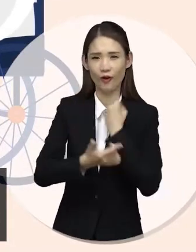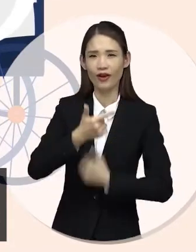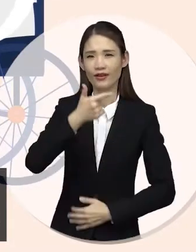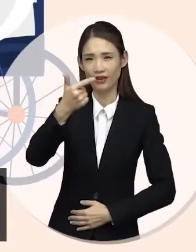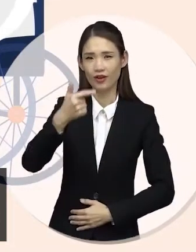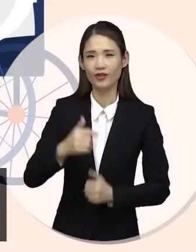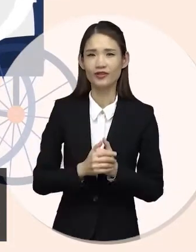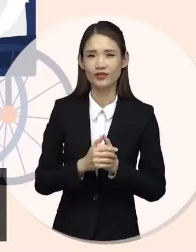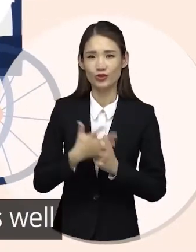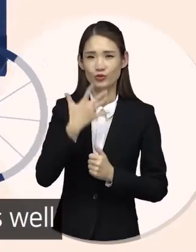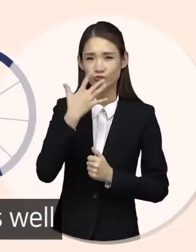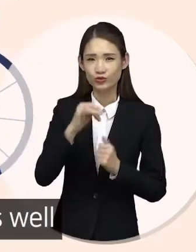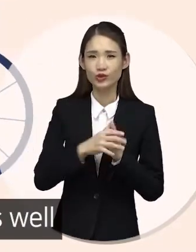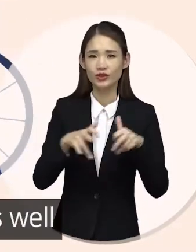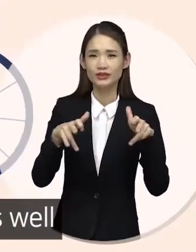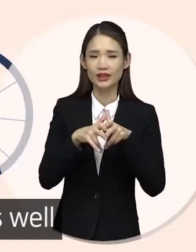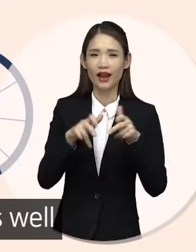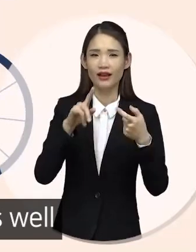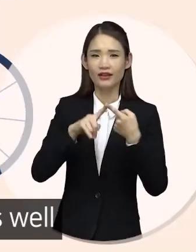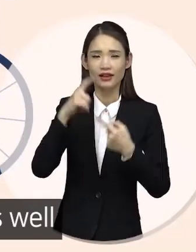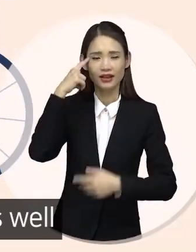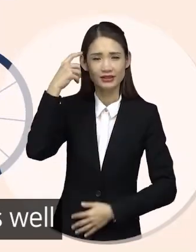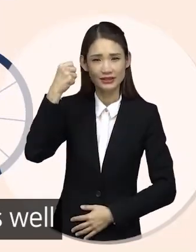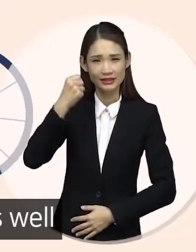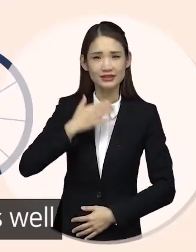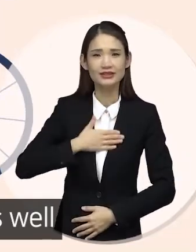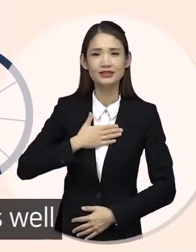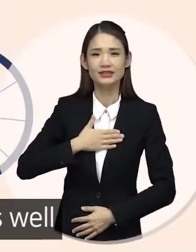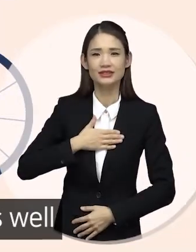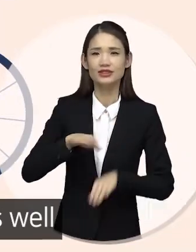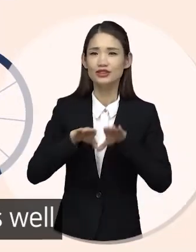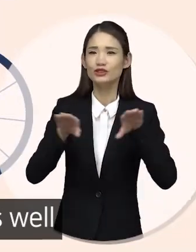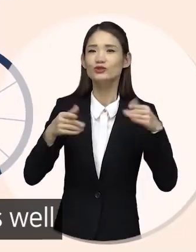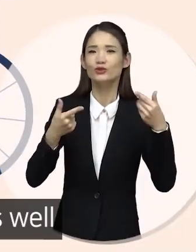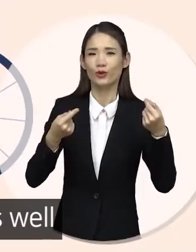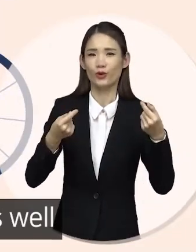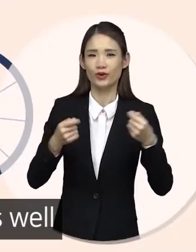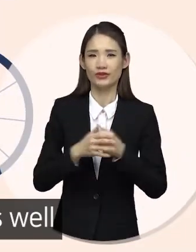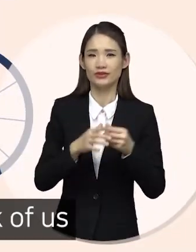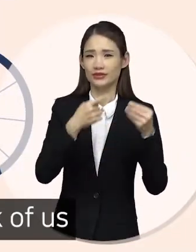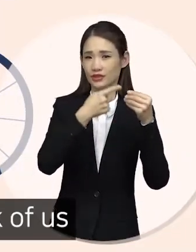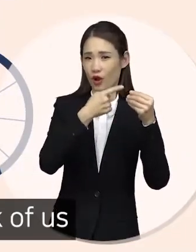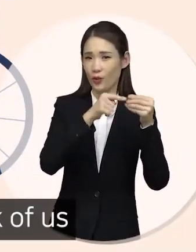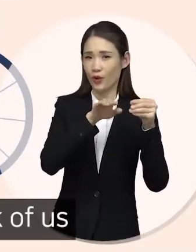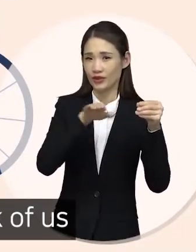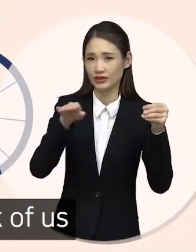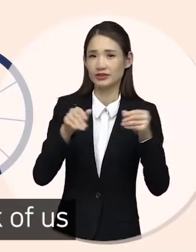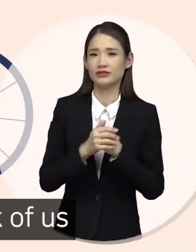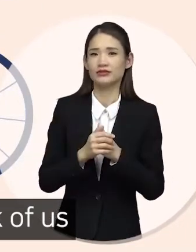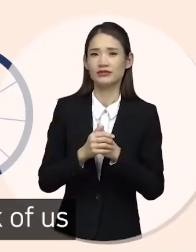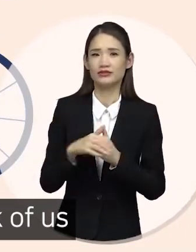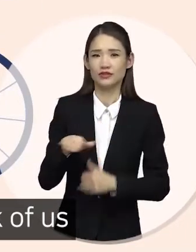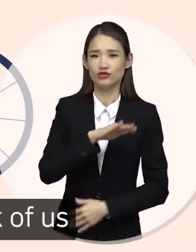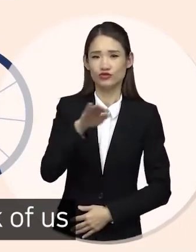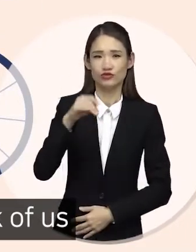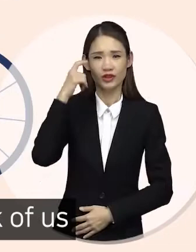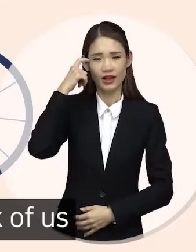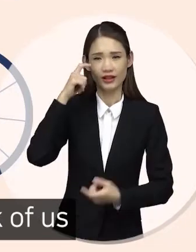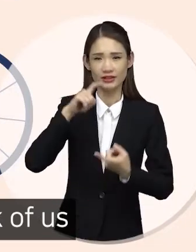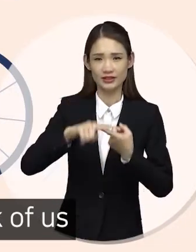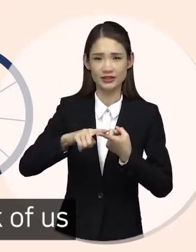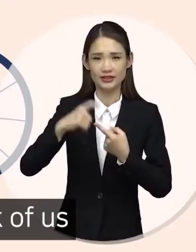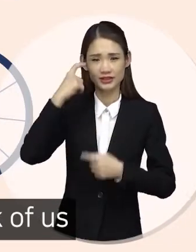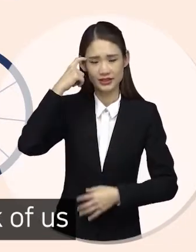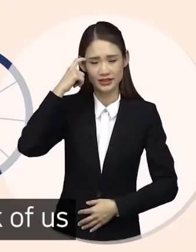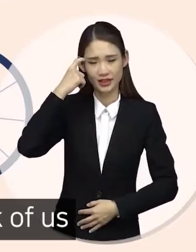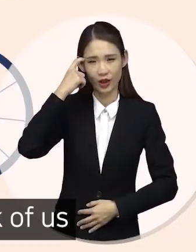영향을 주는데요. 물론 장애에 대한 인식의 기준도 마찬가지입니다. 첫 번째 기준, 우리에